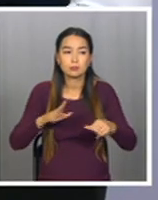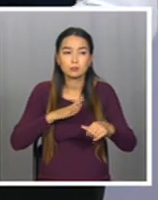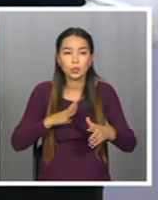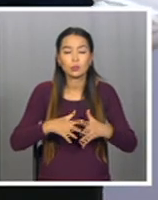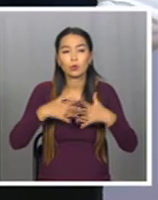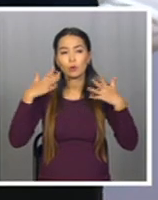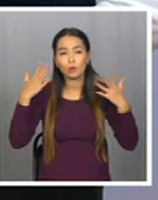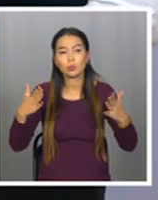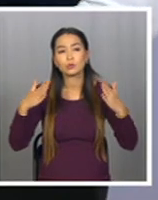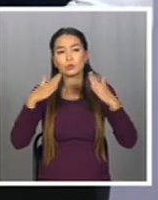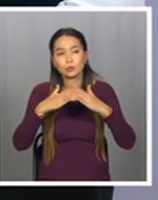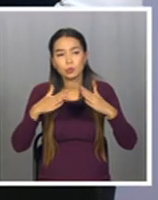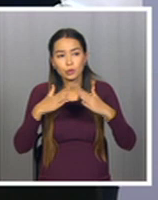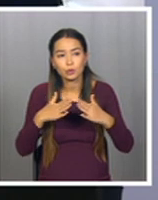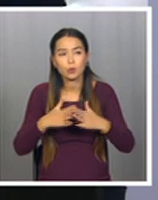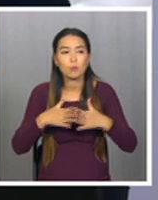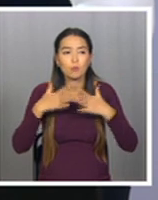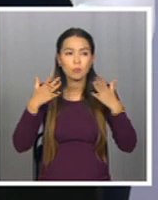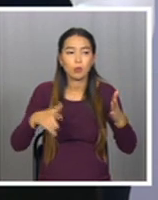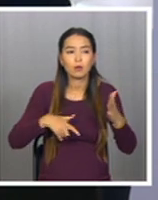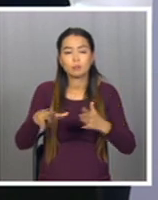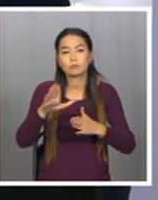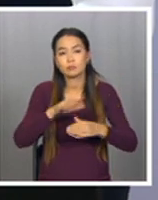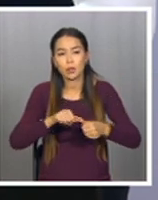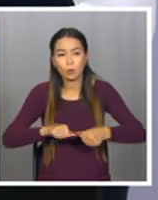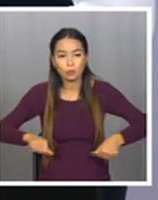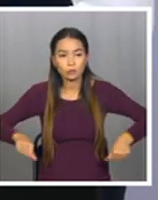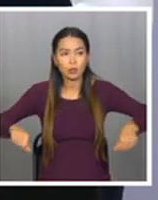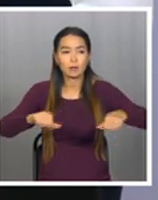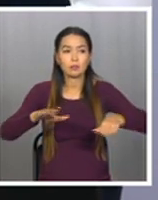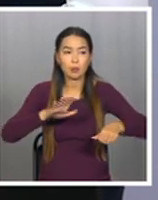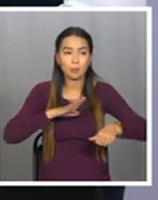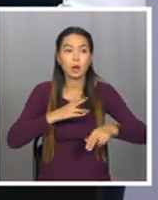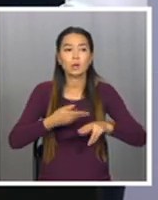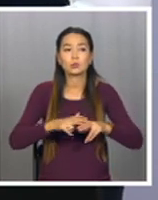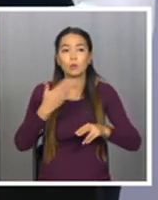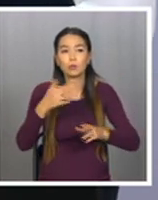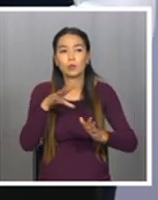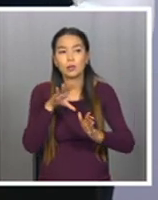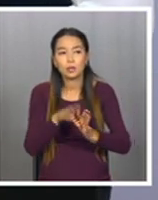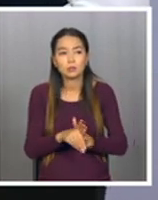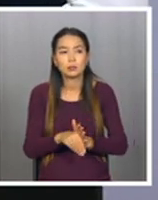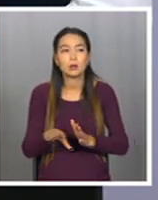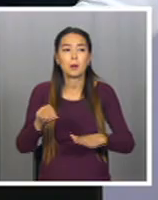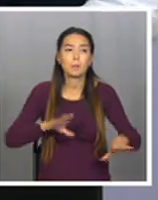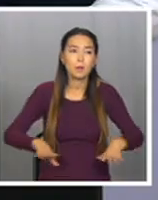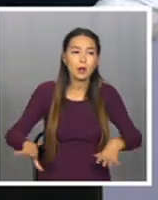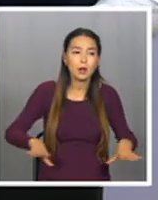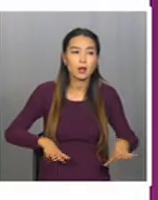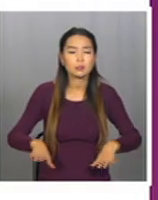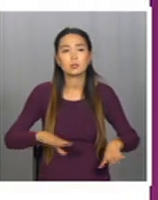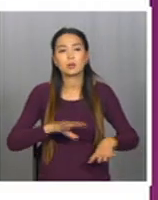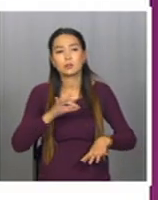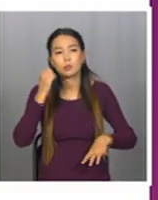тұрғын үйлер үлкен-үлкен дуалдармен қоршалды. Сонымен қатар мазарлар мен кесенелер